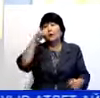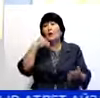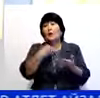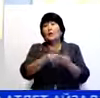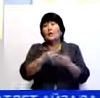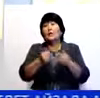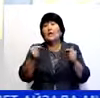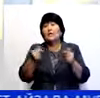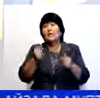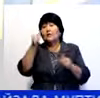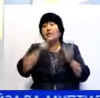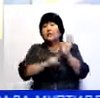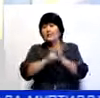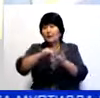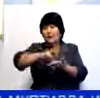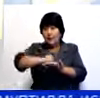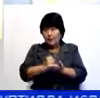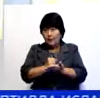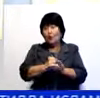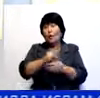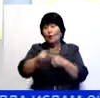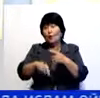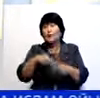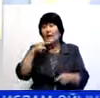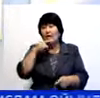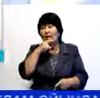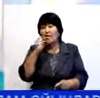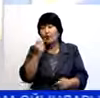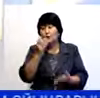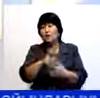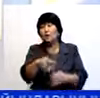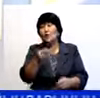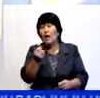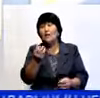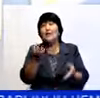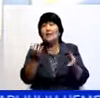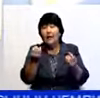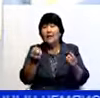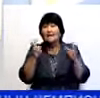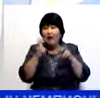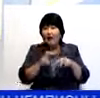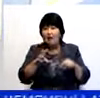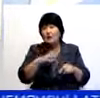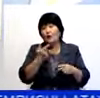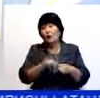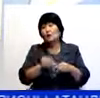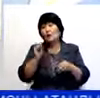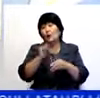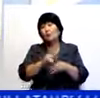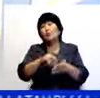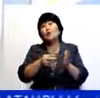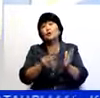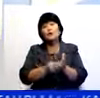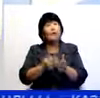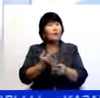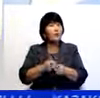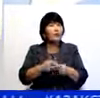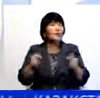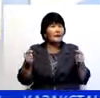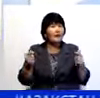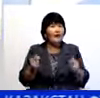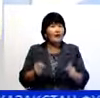болады. Жылдың басында бекітіледі. Одан кейін экономия шыққаннан кейін сол ақшаны тағы бағыттайды. Осында қосымша жобаларға не бар. Бұл енді